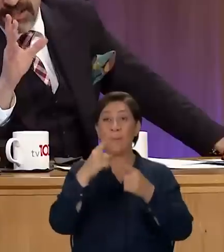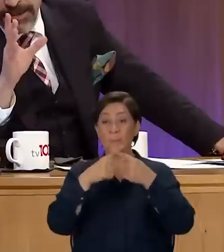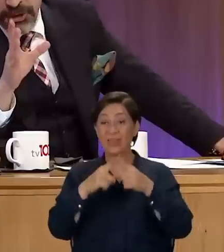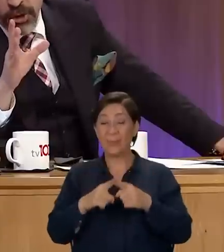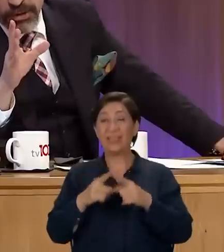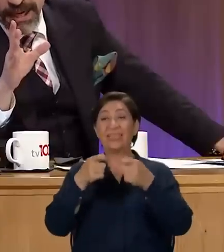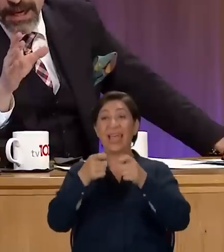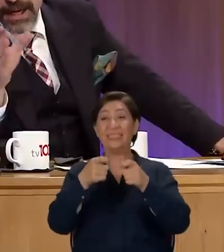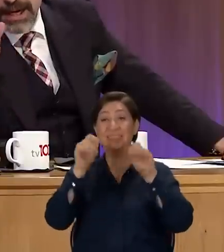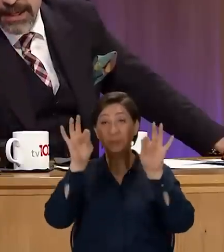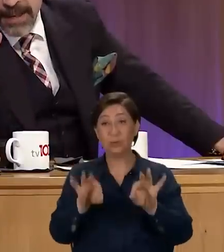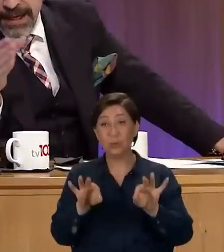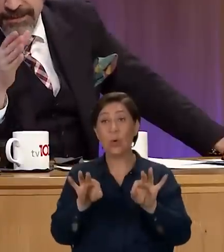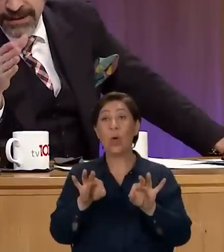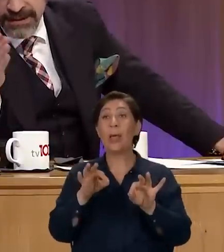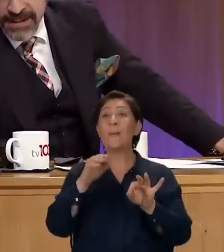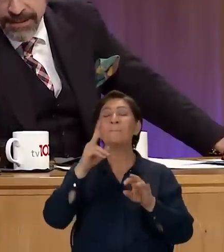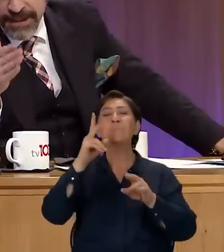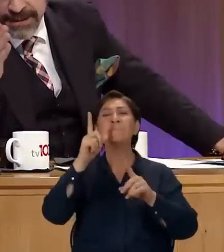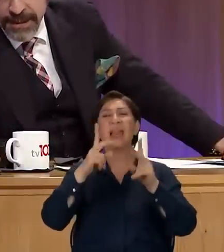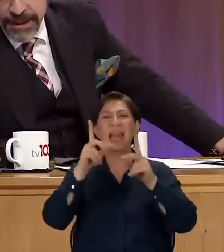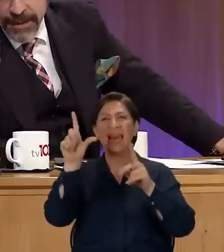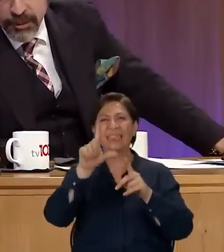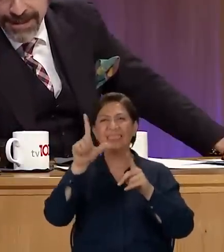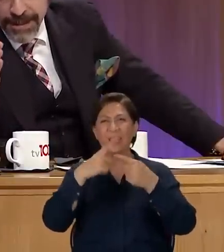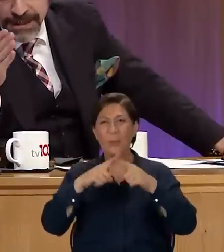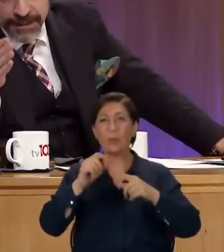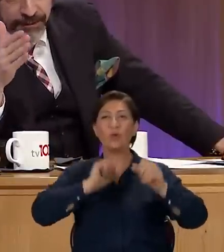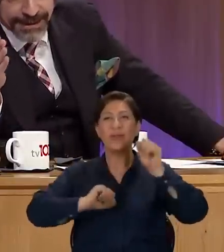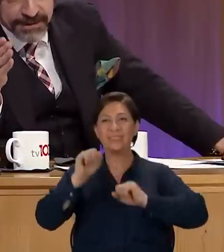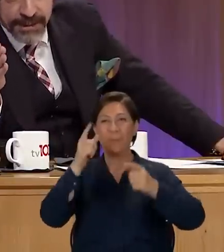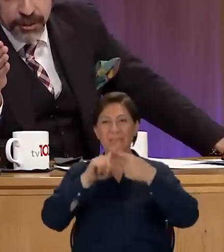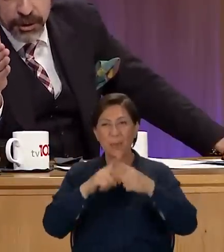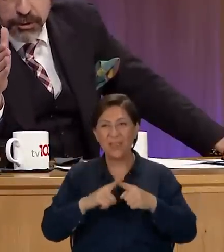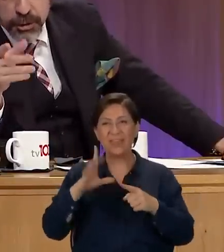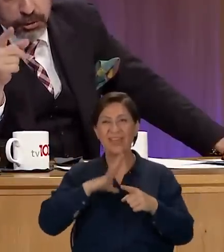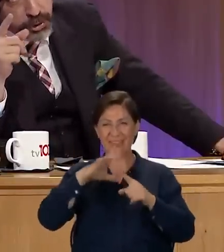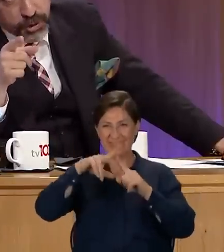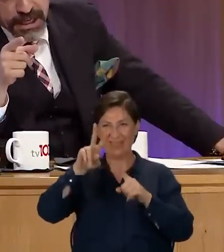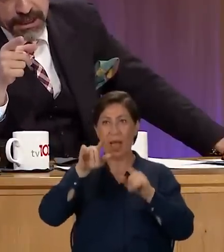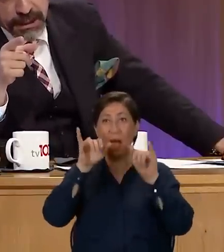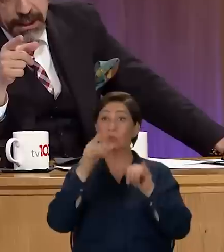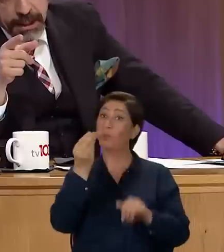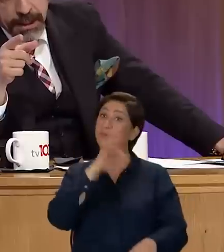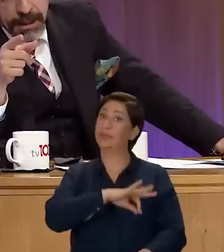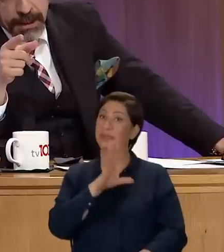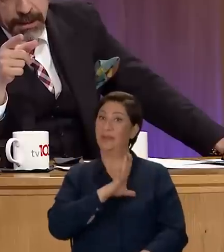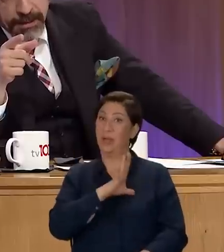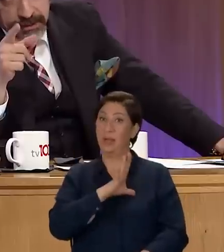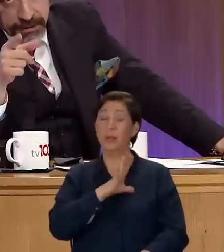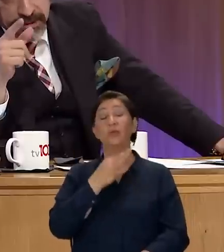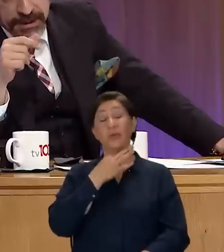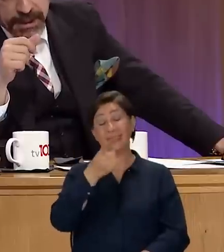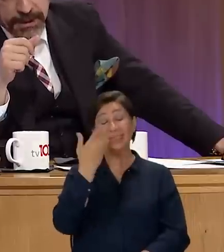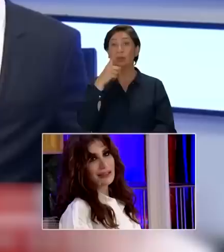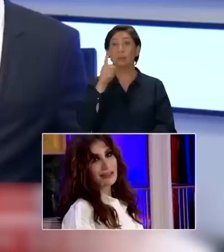matematik dersi başlıyor ki hani bir ara vardı lise matematiği bilmem üniversite matematiği falan diye televizyonda gösteriliyordu. Çok yararlı.